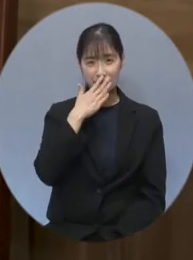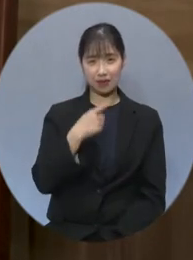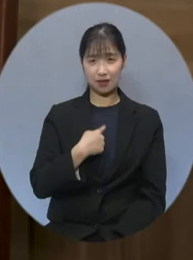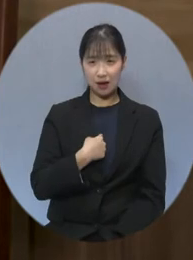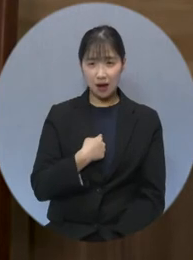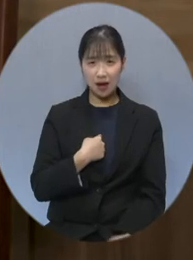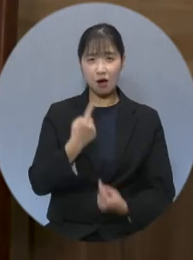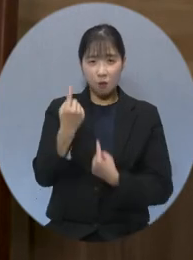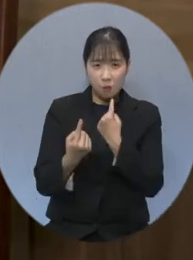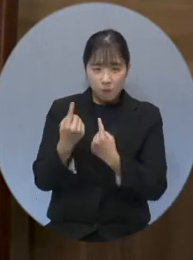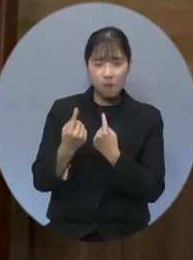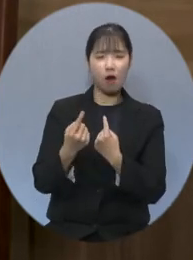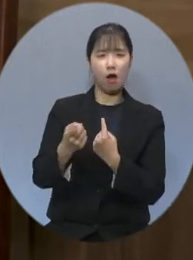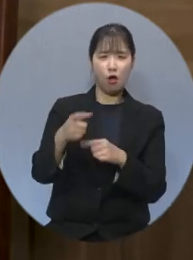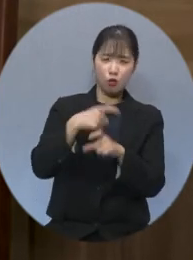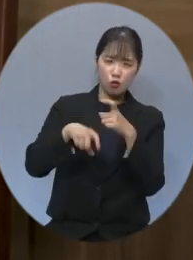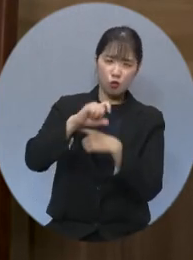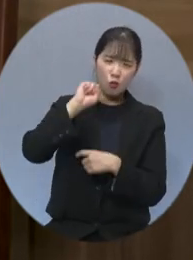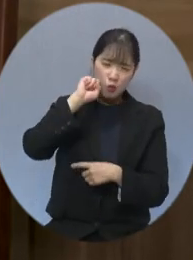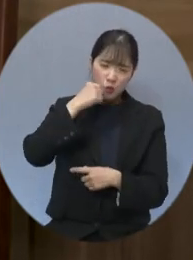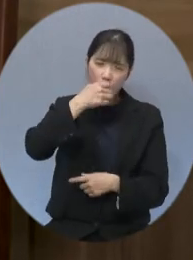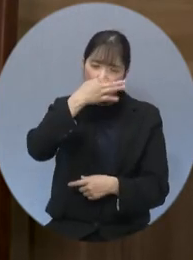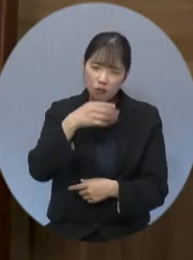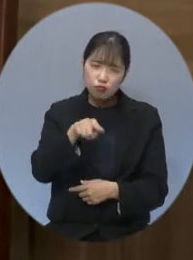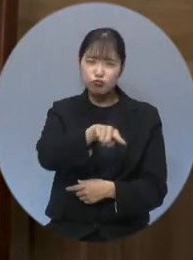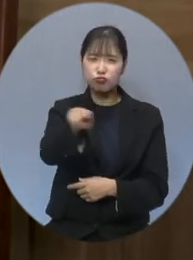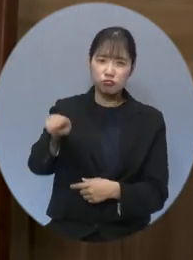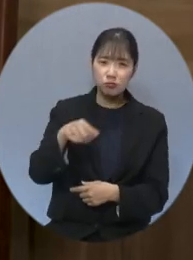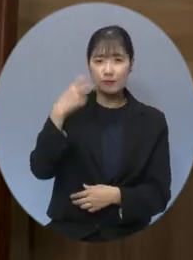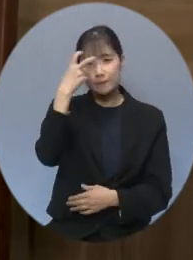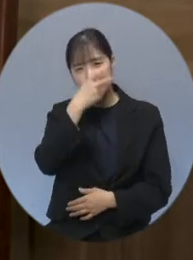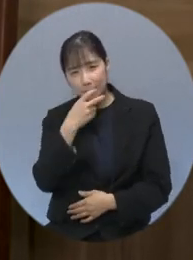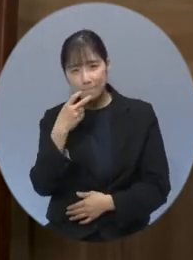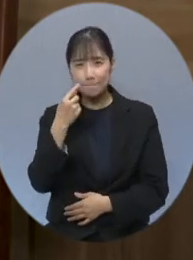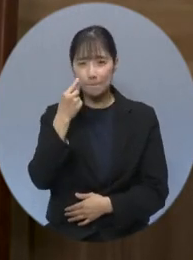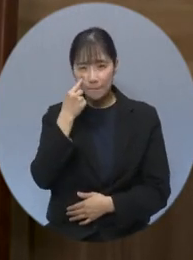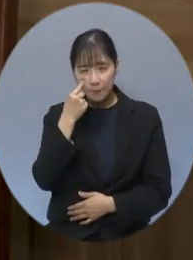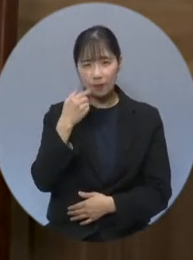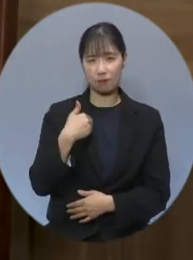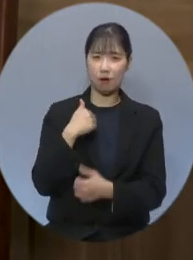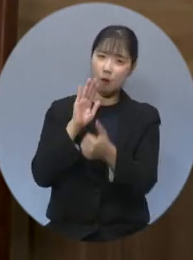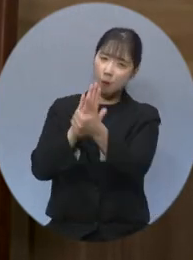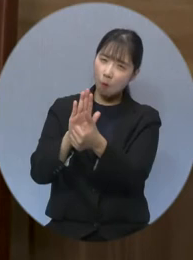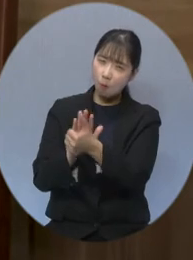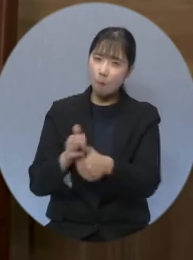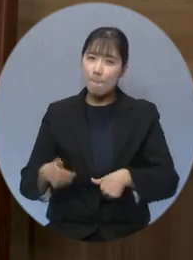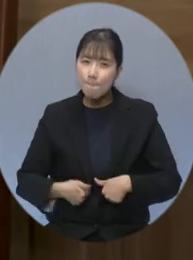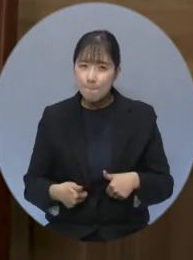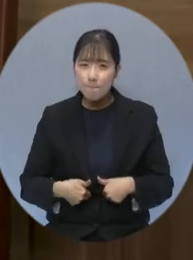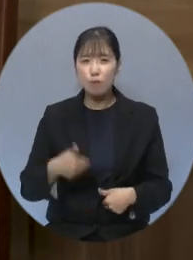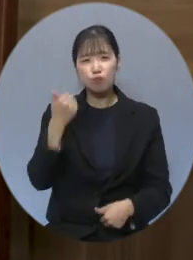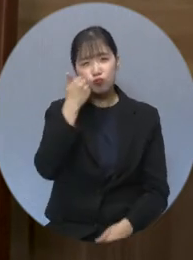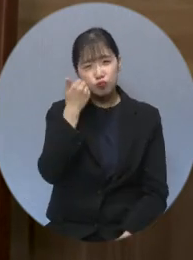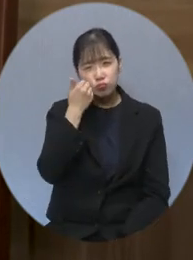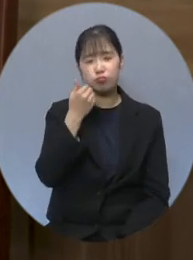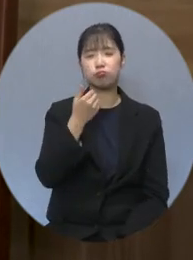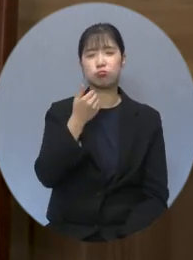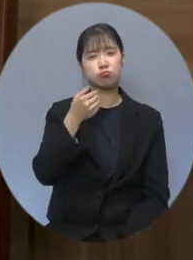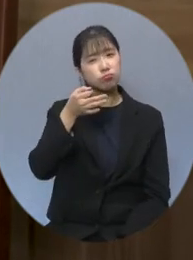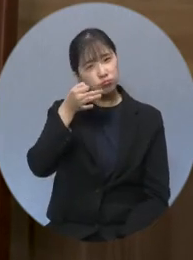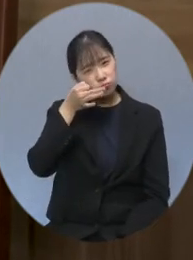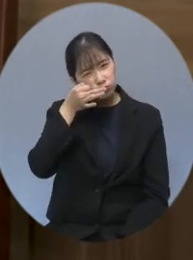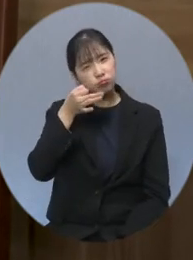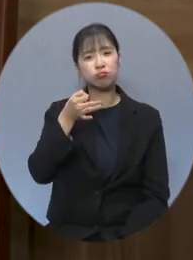어려운 이웃을 먼저 살피고 혹시 주위에 나의 도움이 필요한 사람이 없는가를 다시 한번